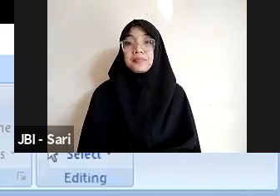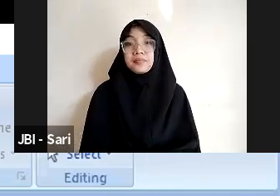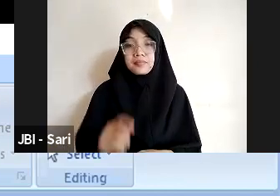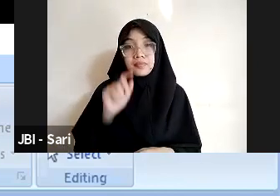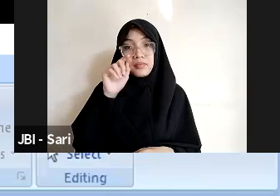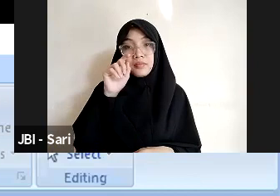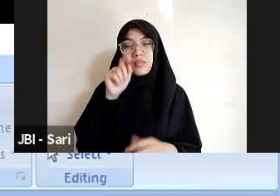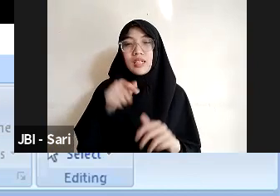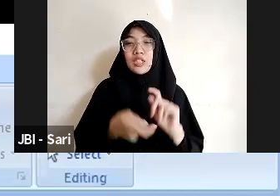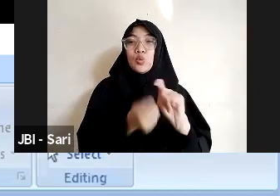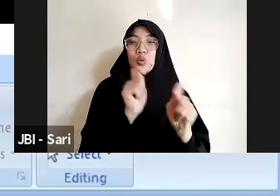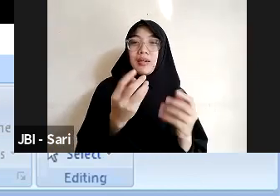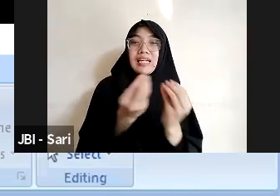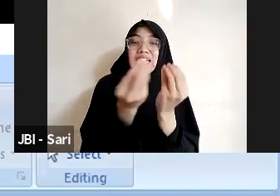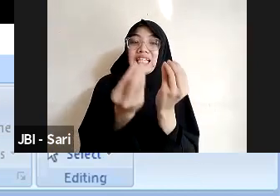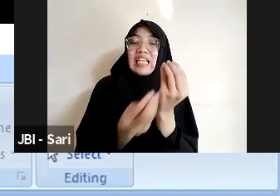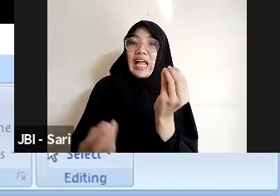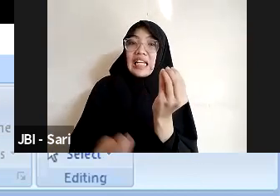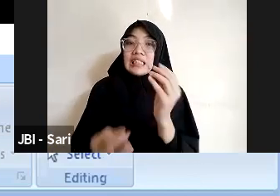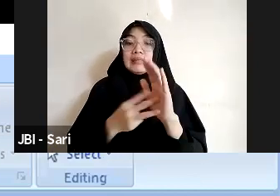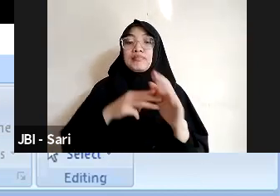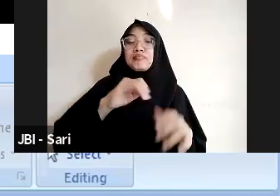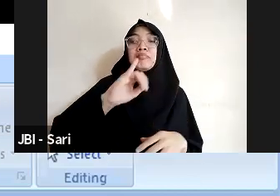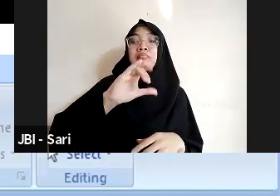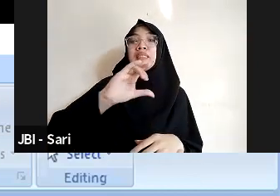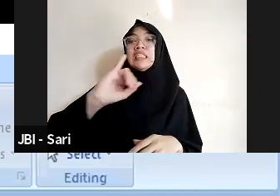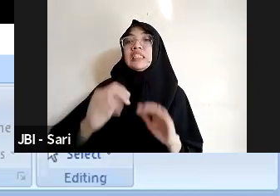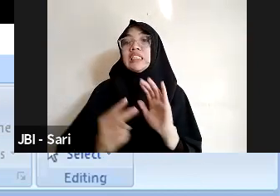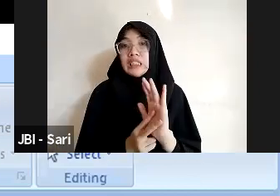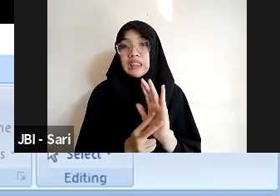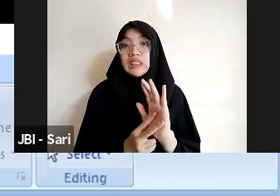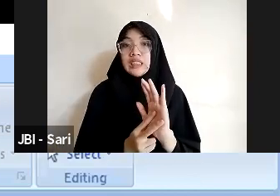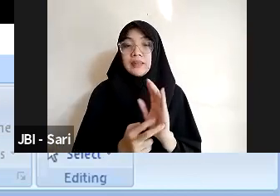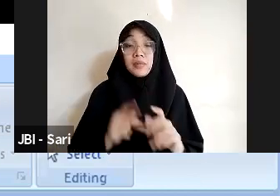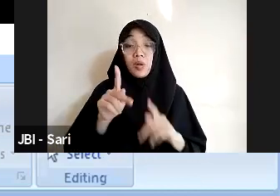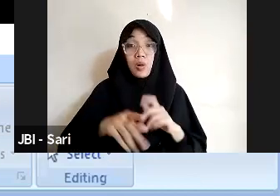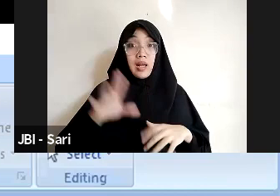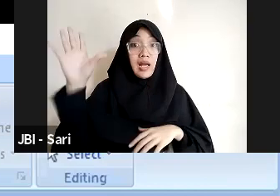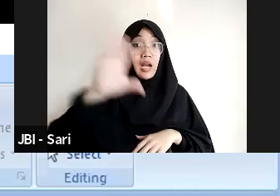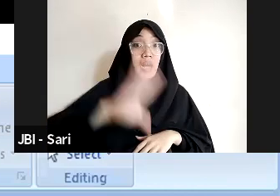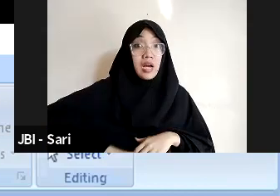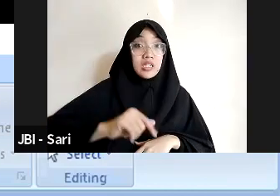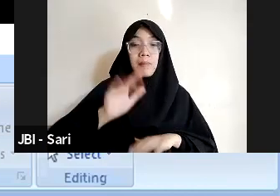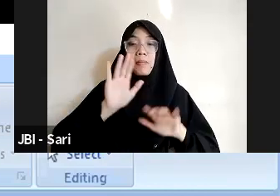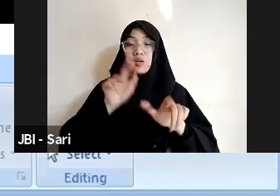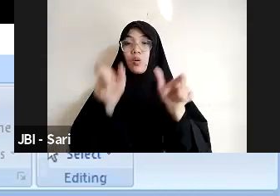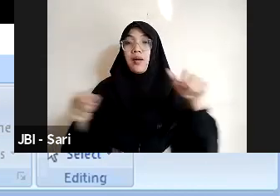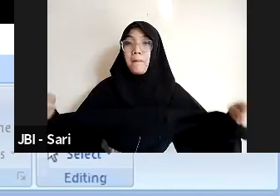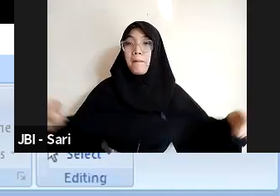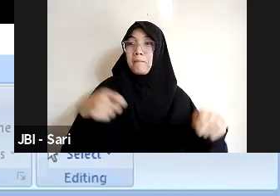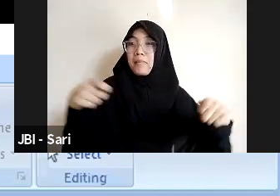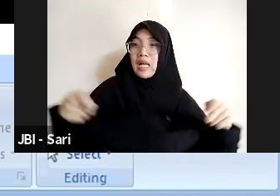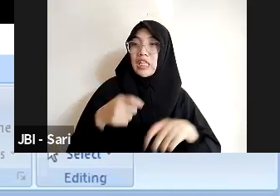sedang diuji. Generasi kita adalah generasi micin. Jadi kalau hari ini banyak orang yang masak-masakan